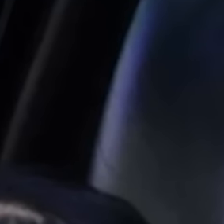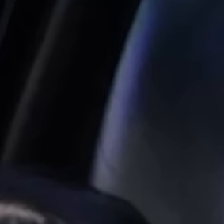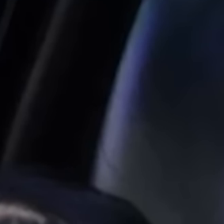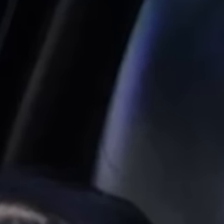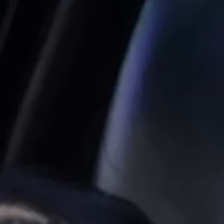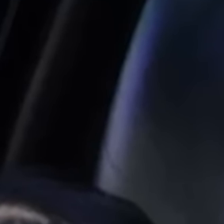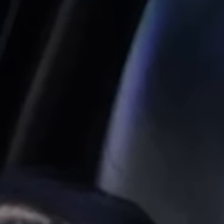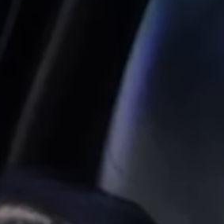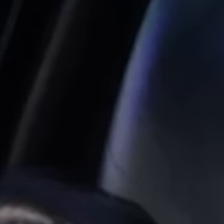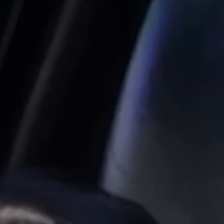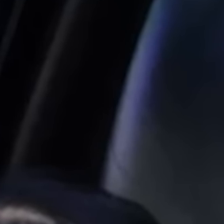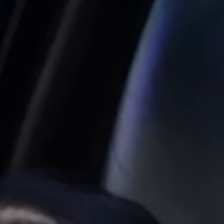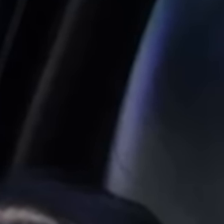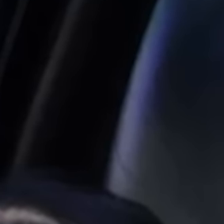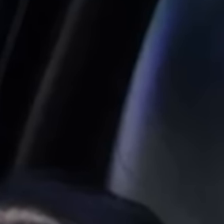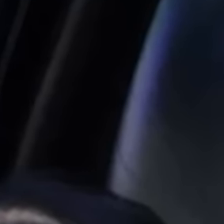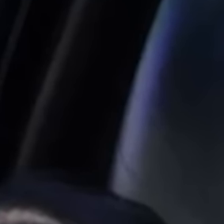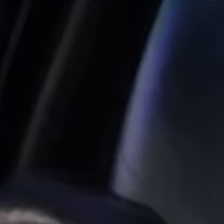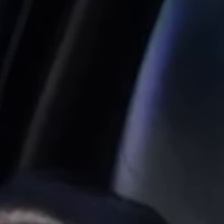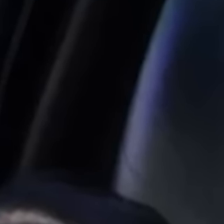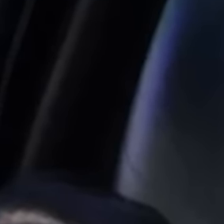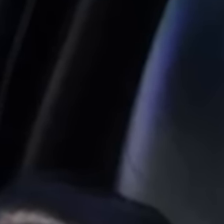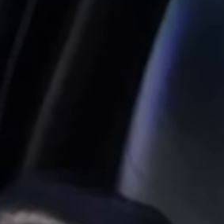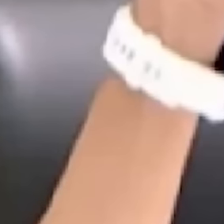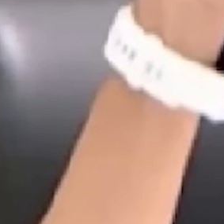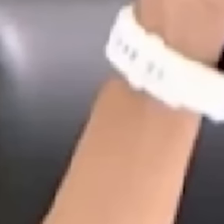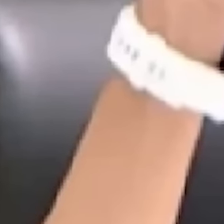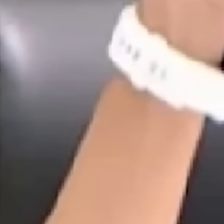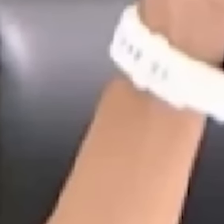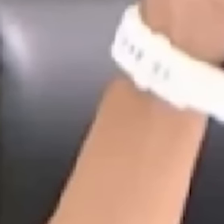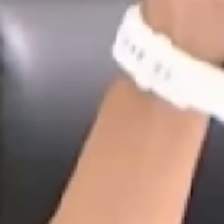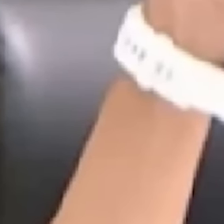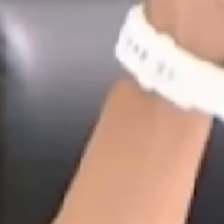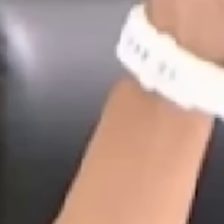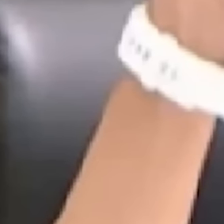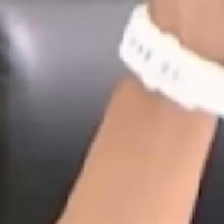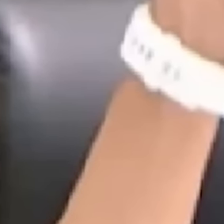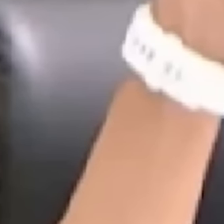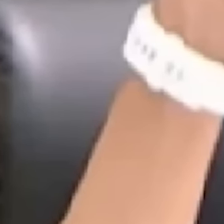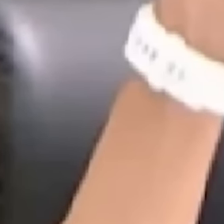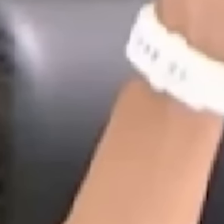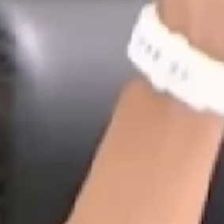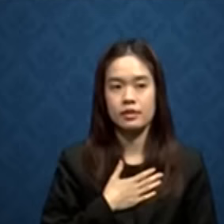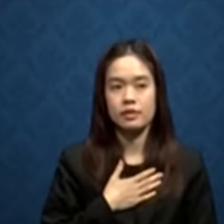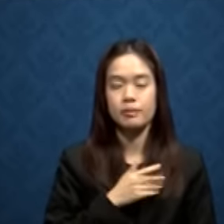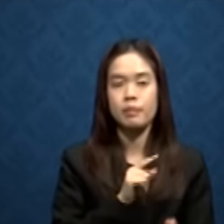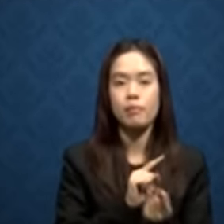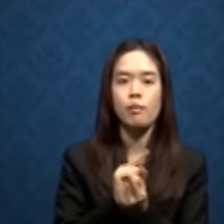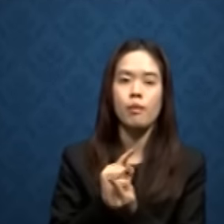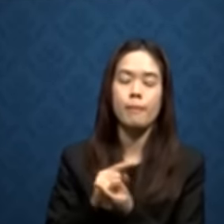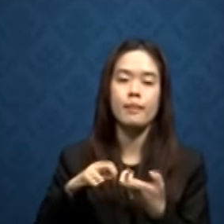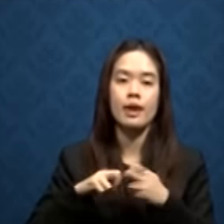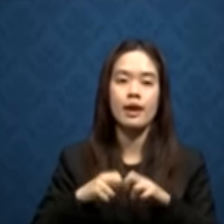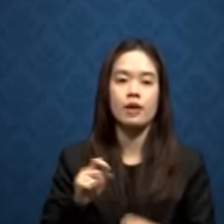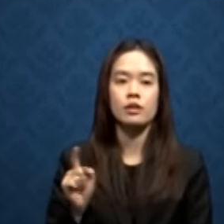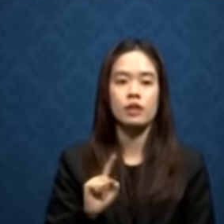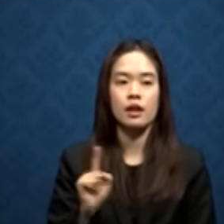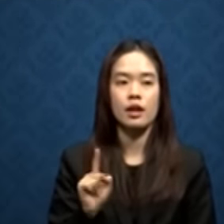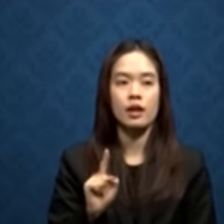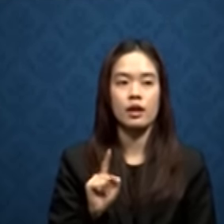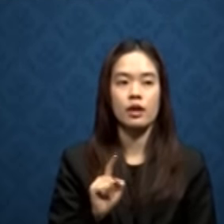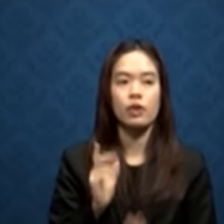ตื้นตันใจไปด้วยที่คนที่มีอาชีพเป็นแม่ค้าสามารถเข้าสู่สัปปายสภาสถานแล้วก็มา